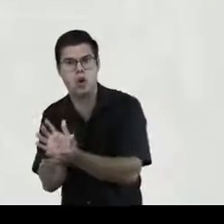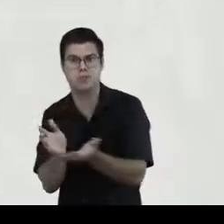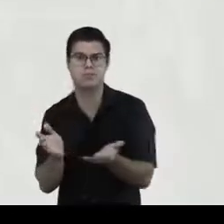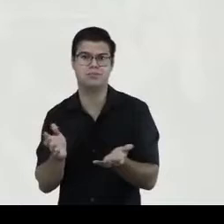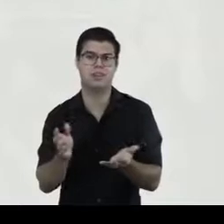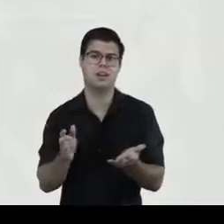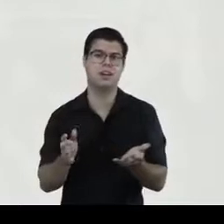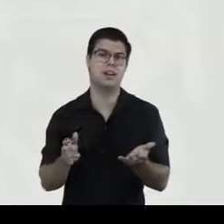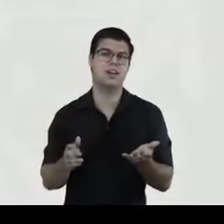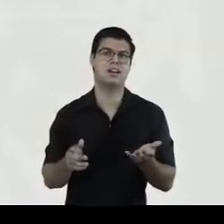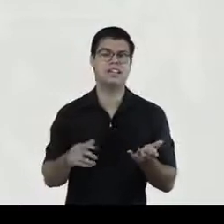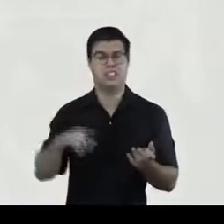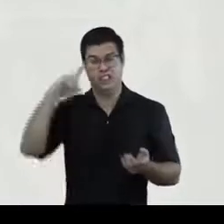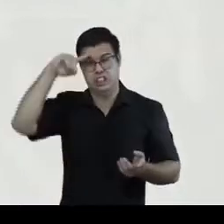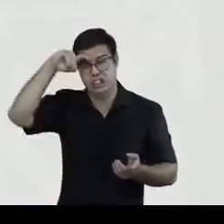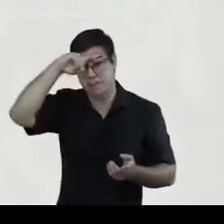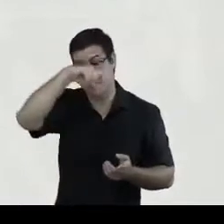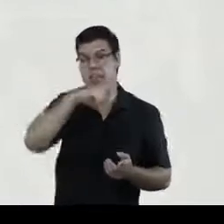das digitalisiert ist.